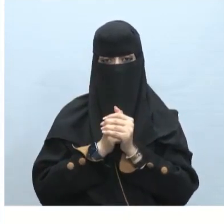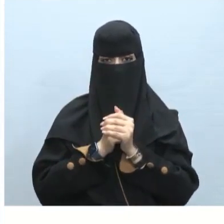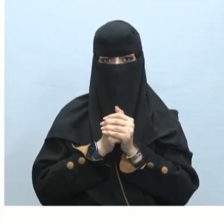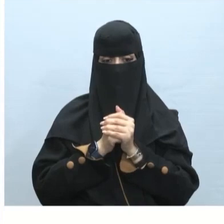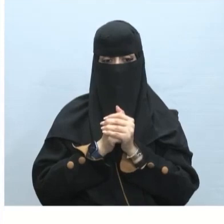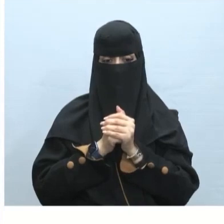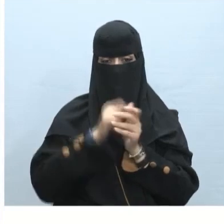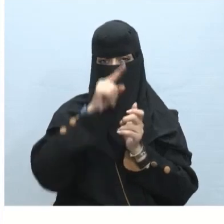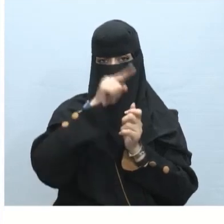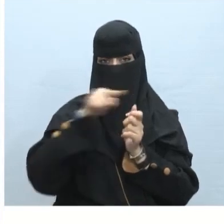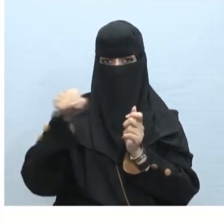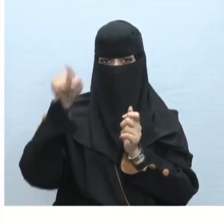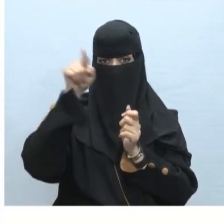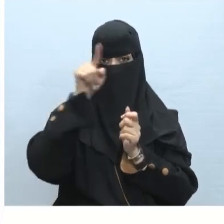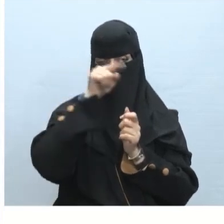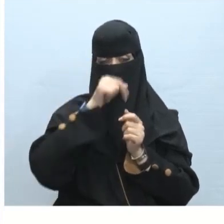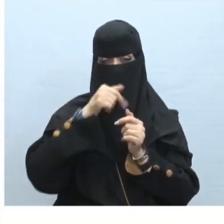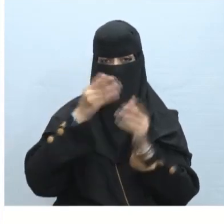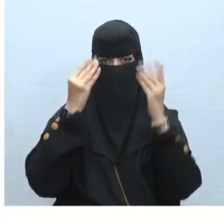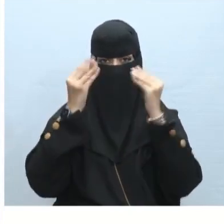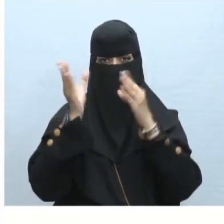المخطط البياني